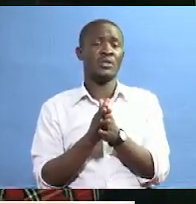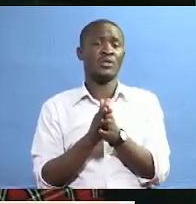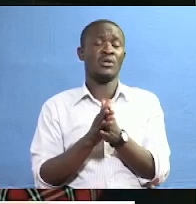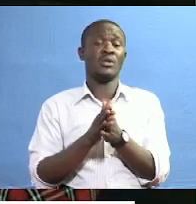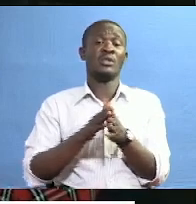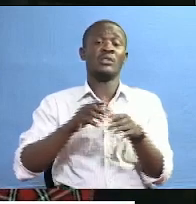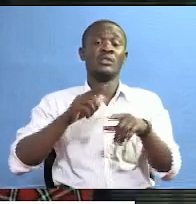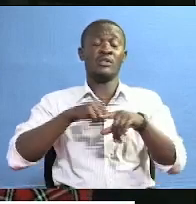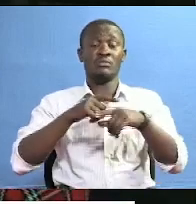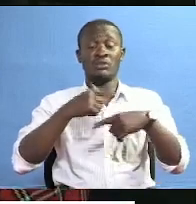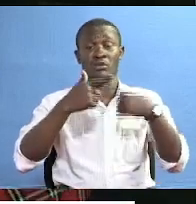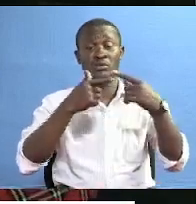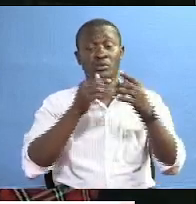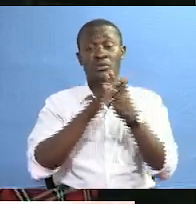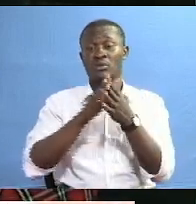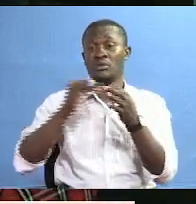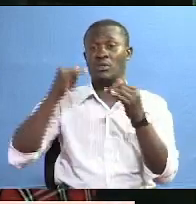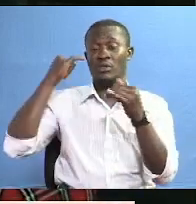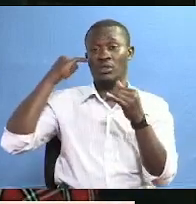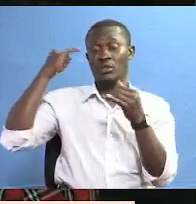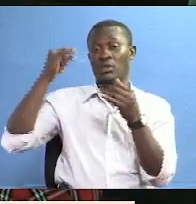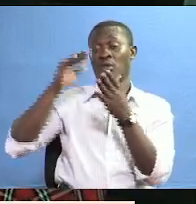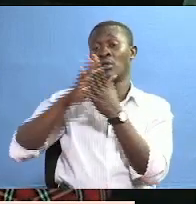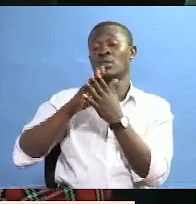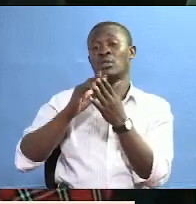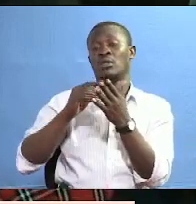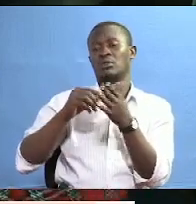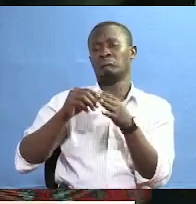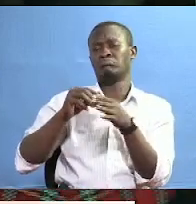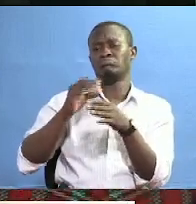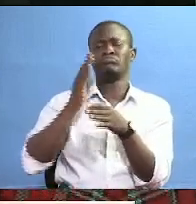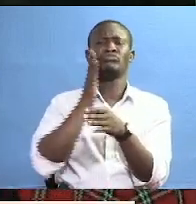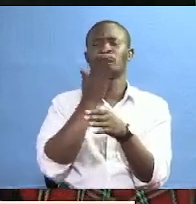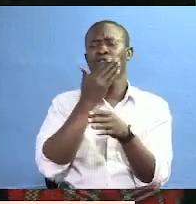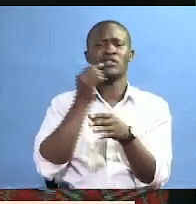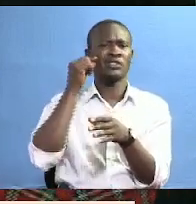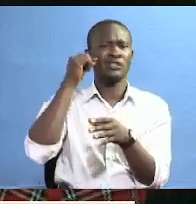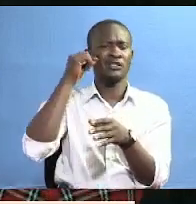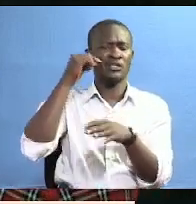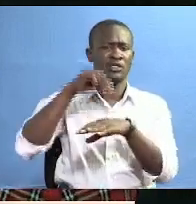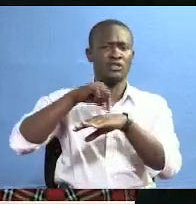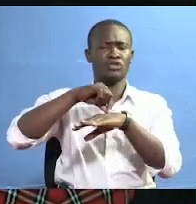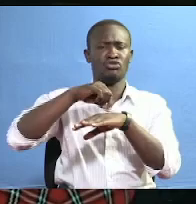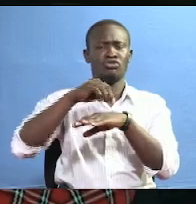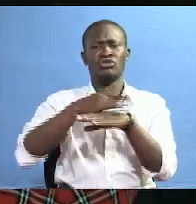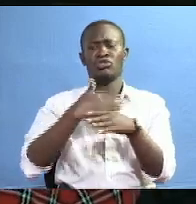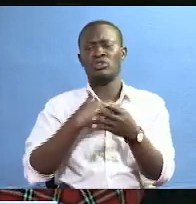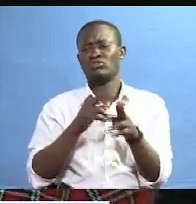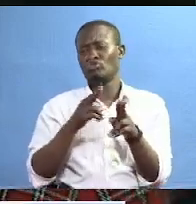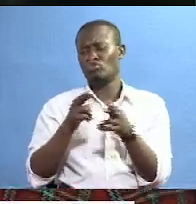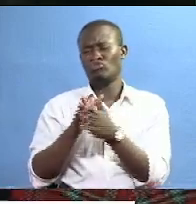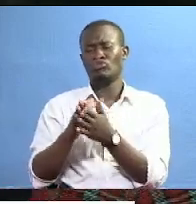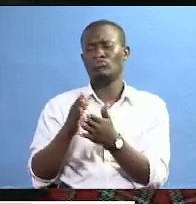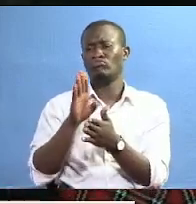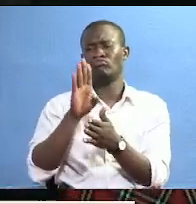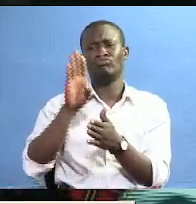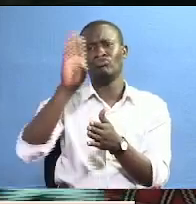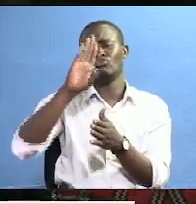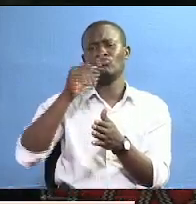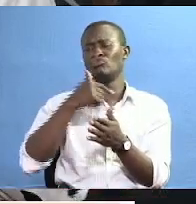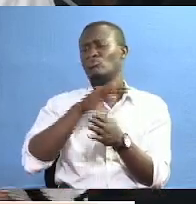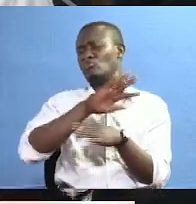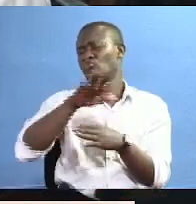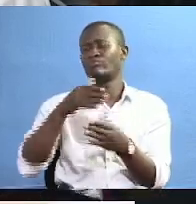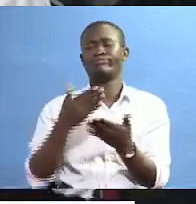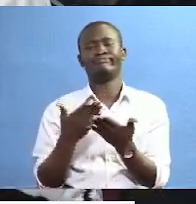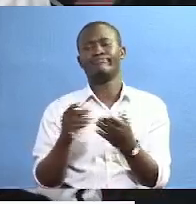brainstorm before we came up with this idea, and also the color schemes, as you can see, from navy blue to light blue to normal blue, white and brown,